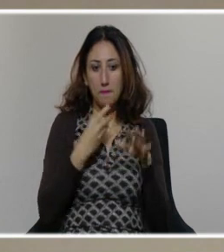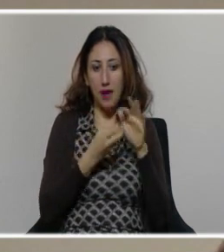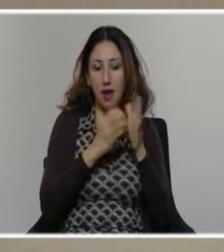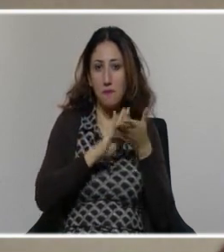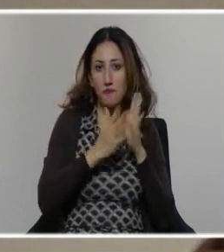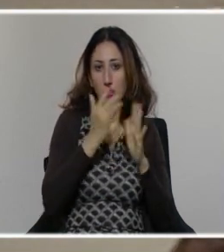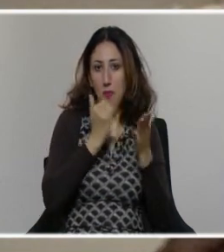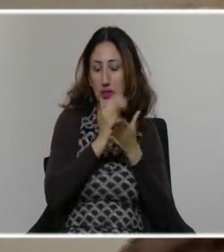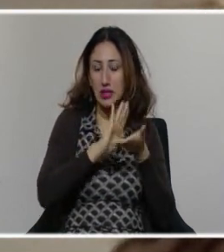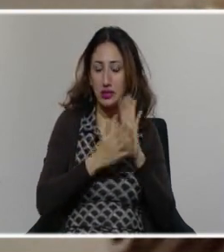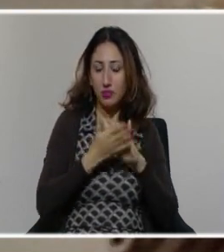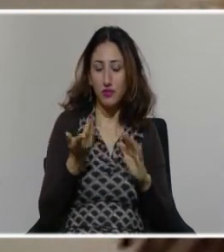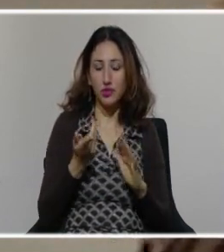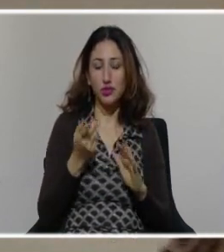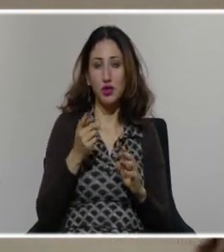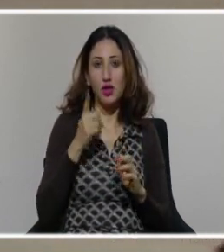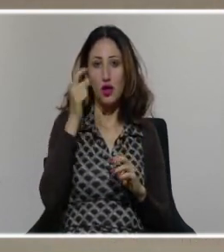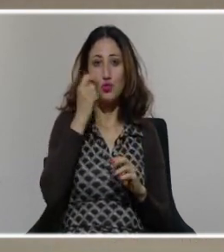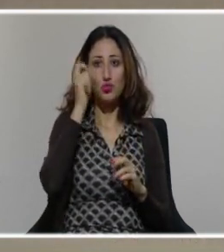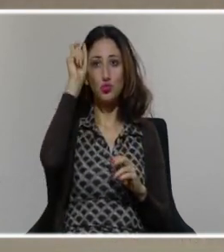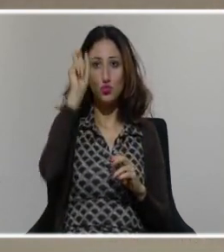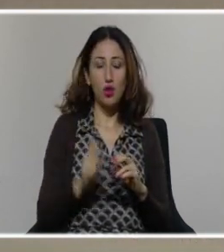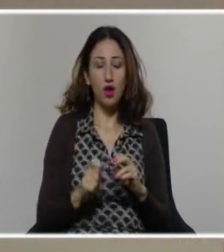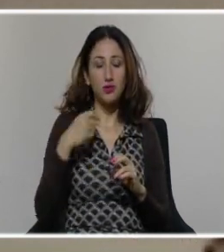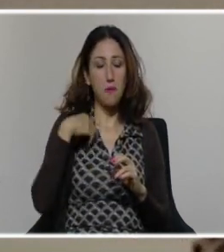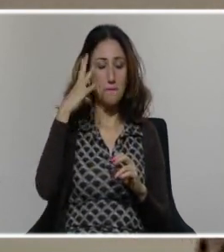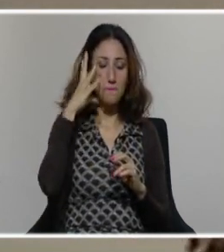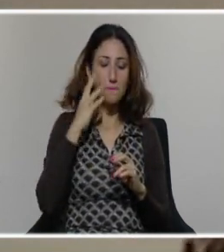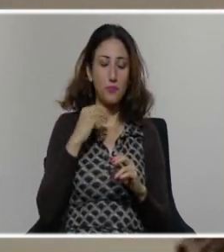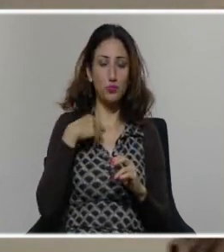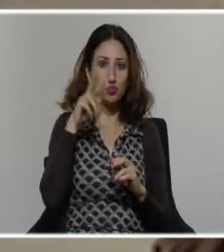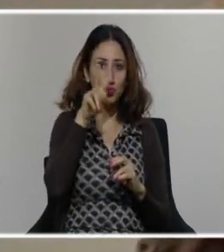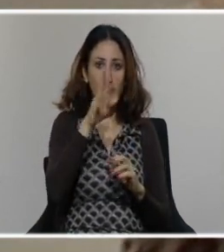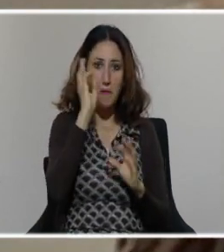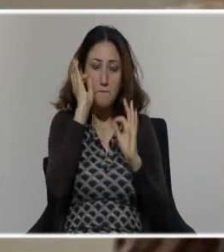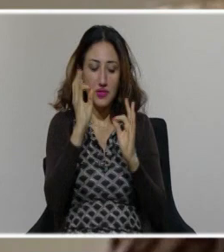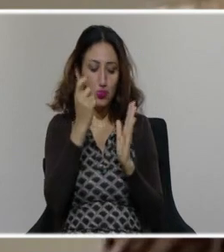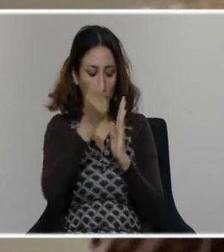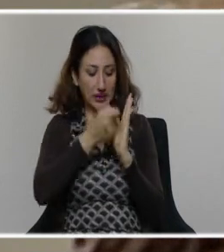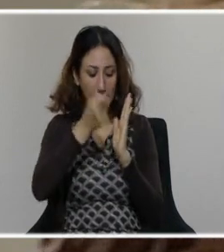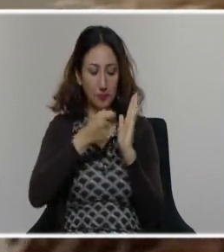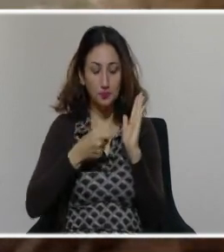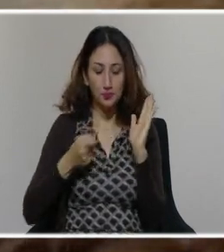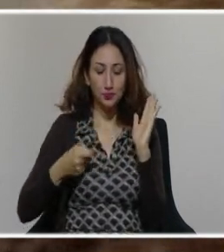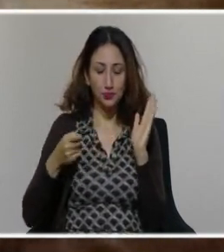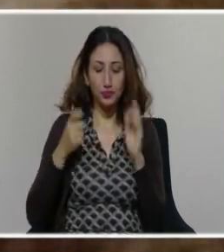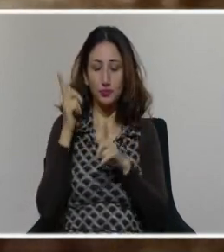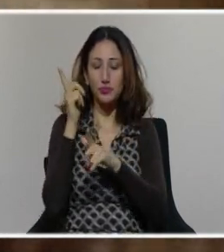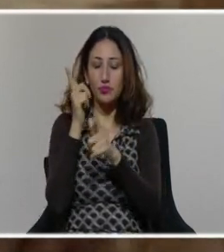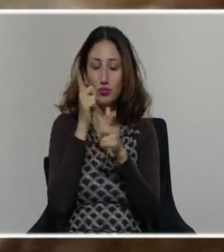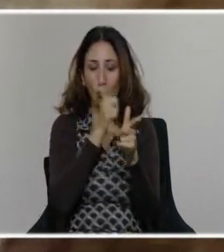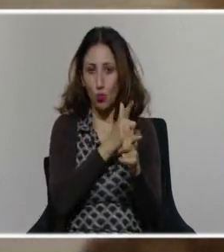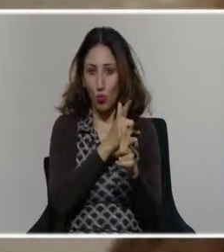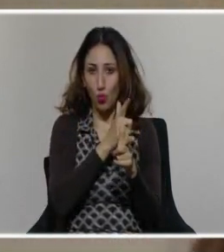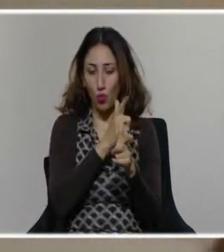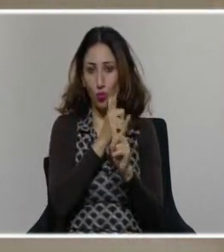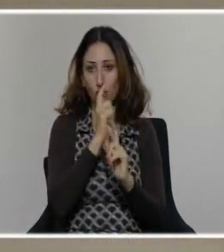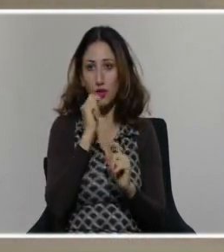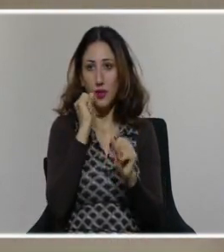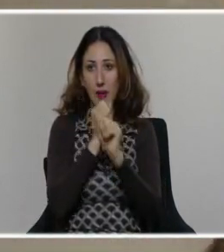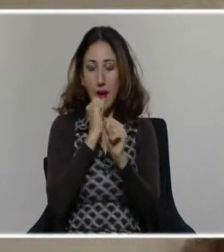فالحقيقة الشخصية كانت مرسومة بشكل جميل جدا، الكتابة نفسها والمخرج يعني